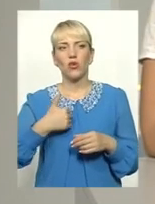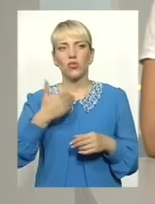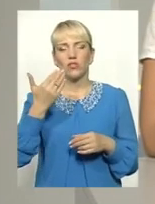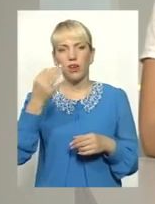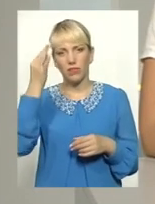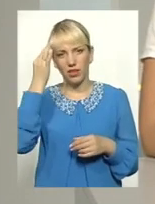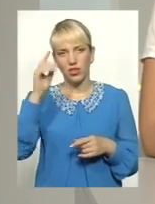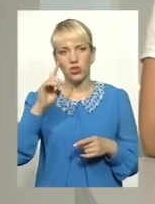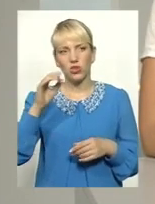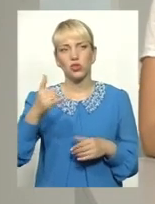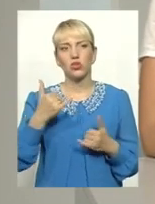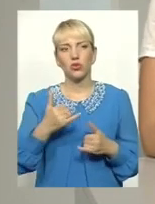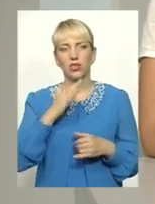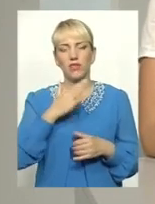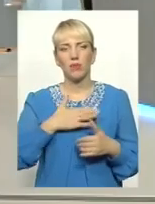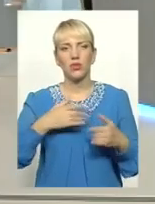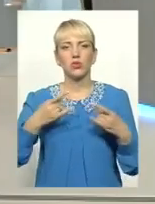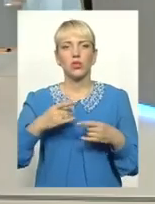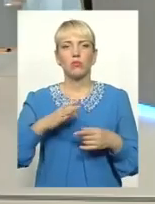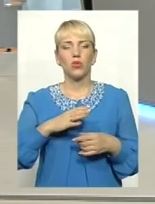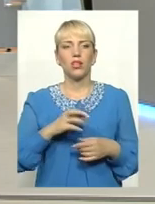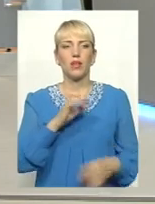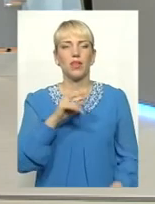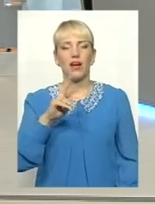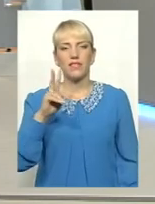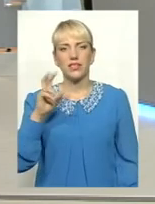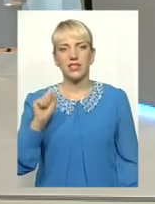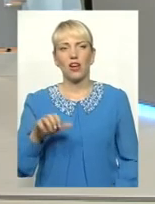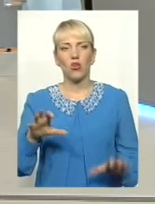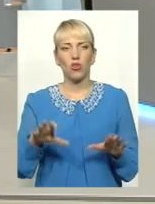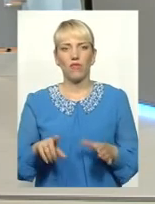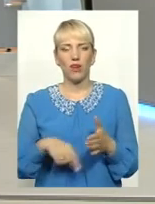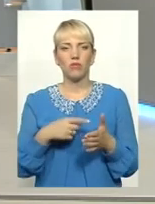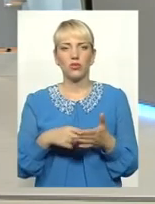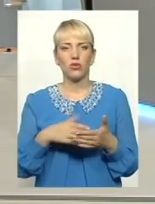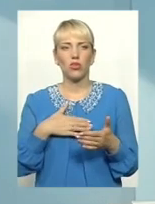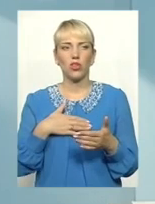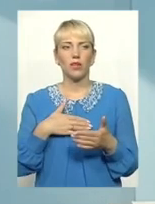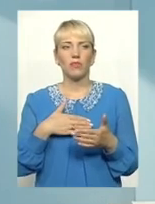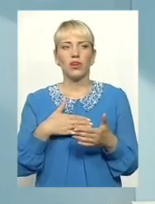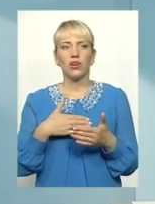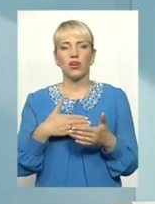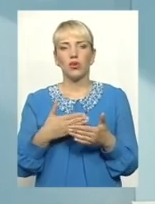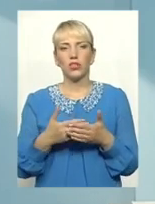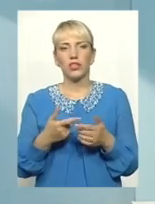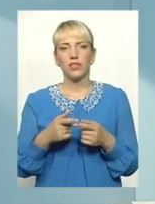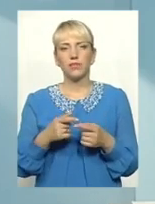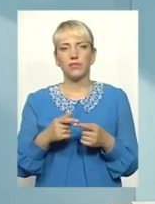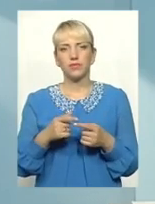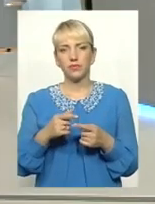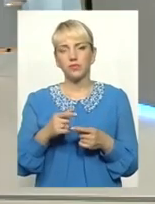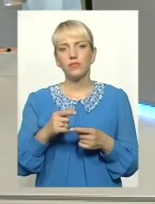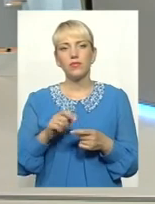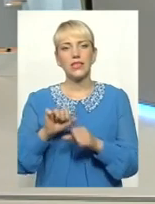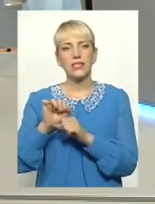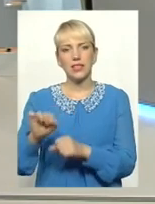що сьогодні з нами в студії була пані Наталія Біляска, голова міської ініціативної групи захисту і порятунку бездомних тварин, та